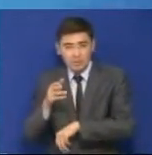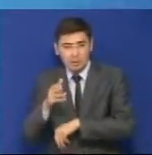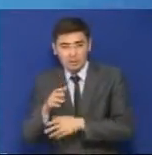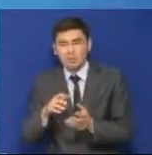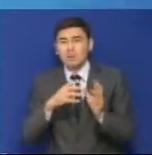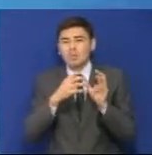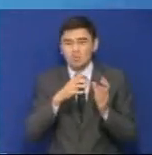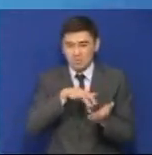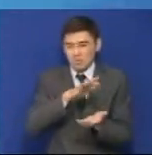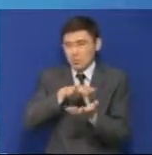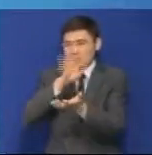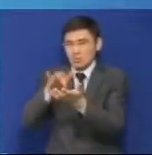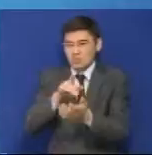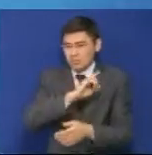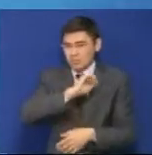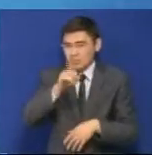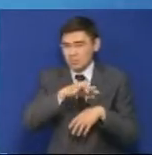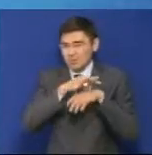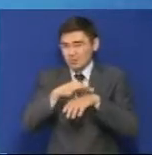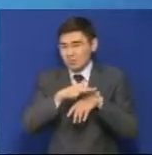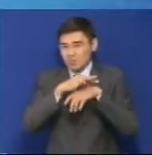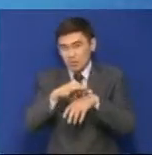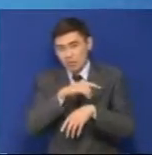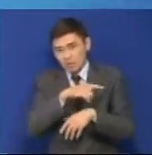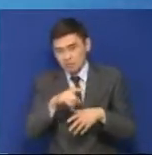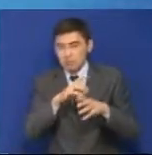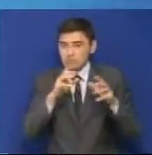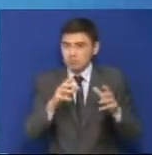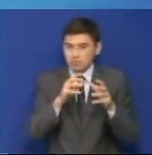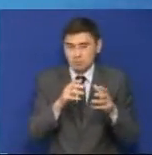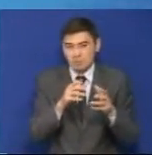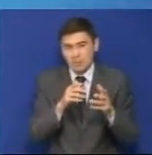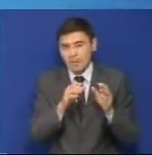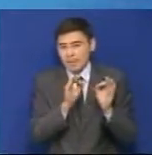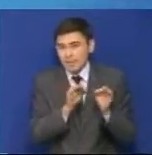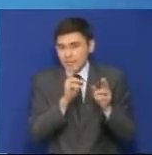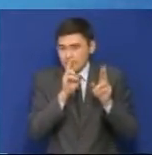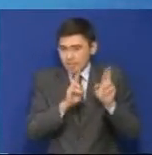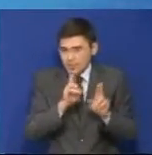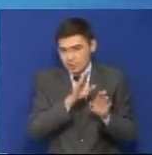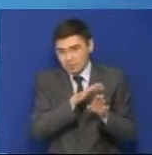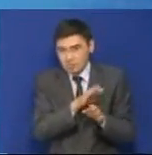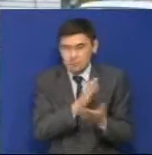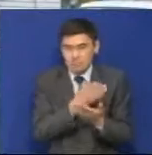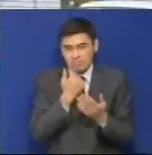автобустарда жолаушыларды тасымалдау ережесінің сақталуын тексеруде. Толығырақ тілші бейнематериалында.